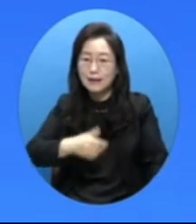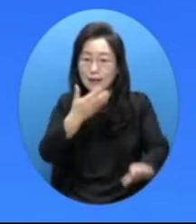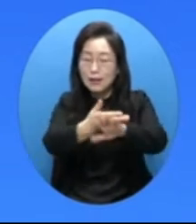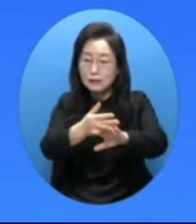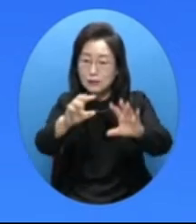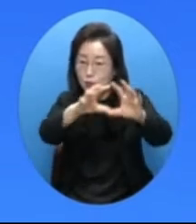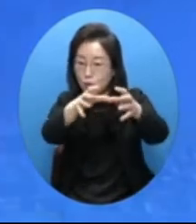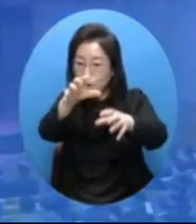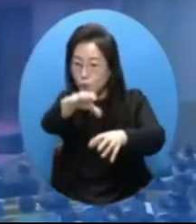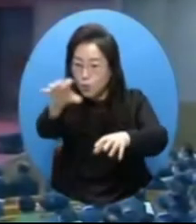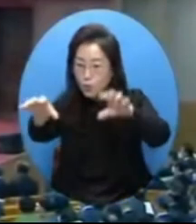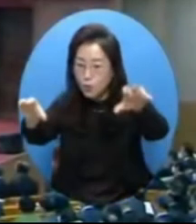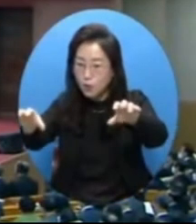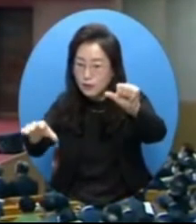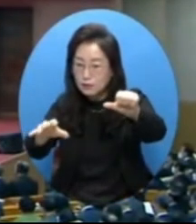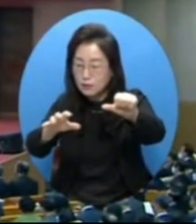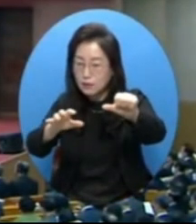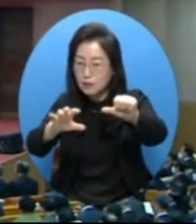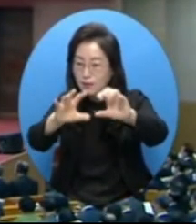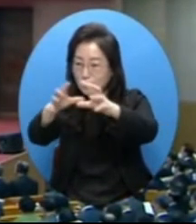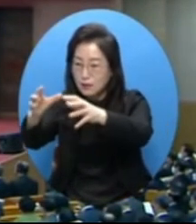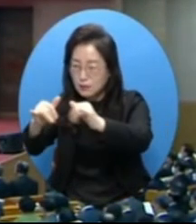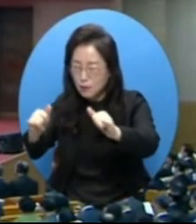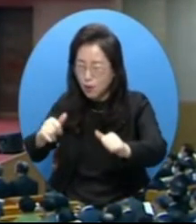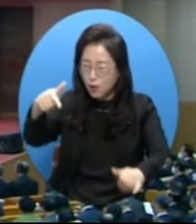쳐들어왔습니다 저들은